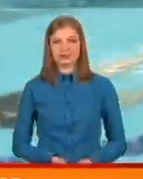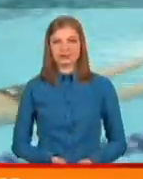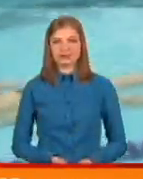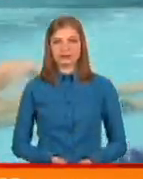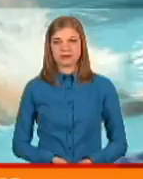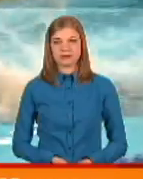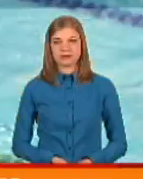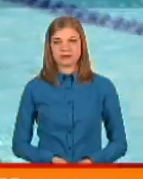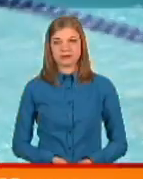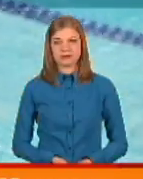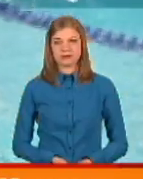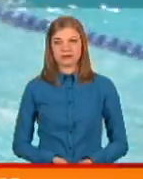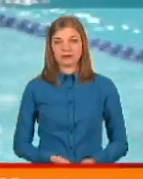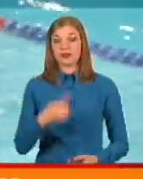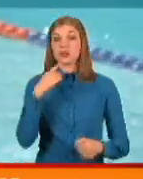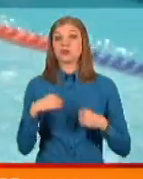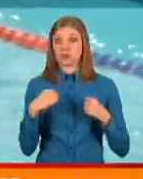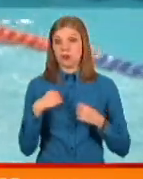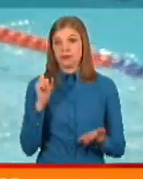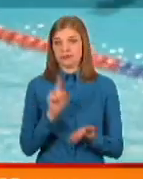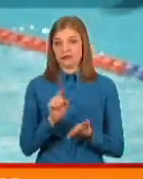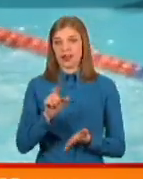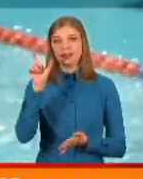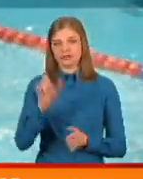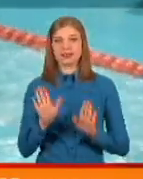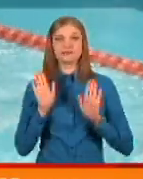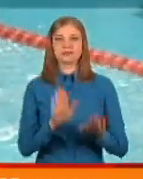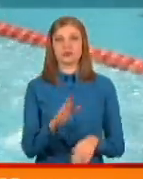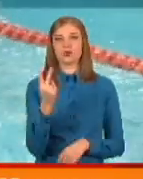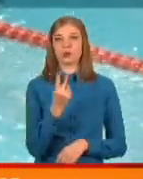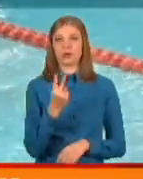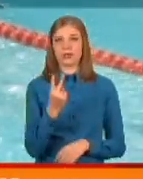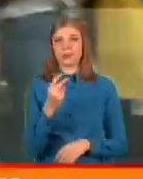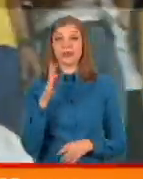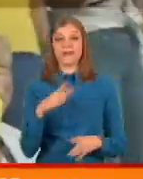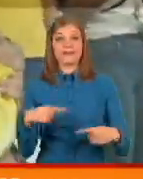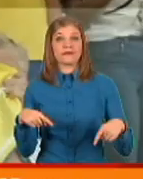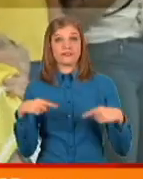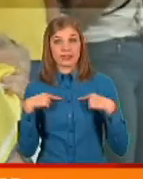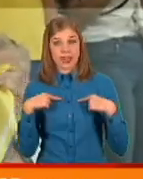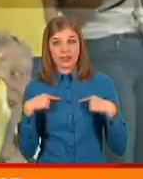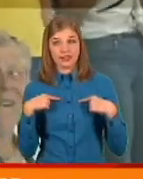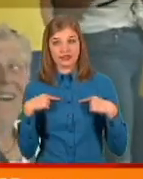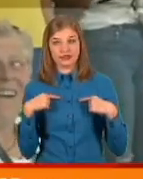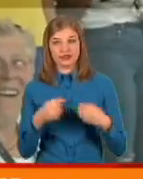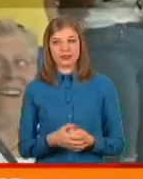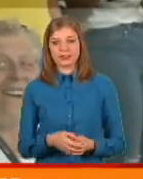пливе. Спроба вдала. Віктор фінішує другим. В фіналі.